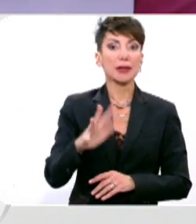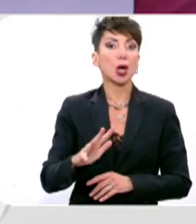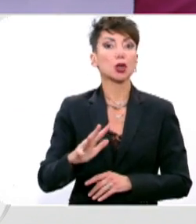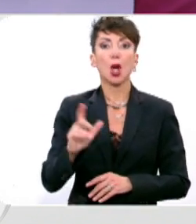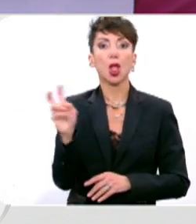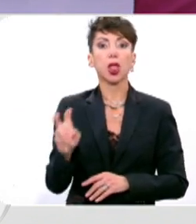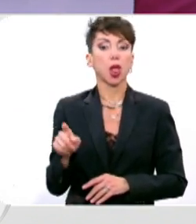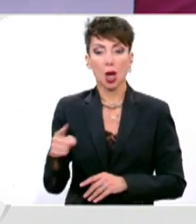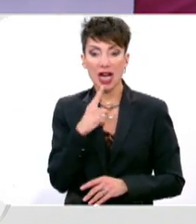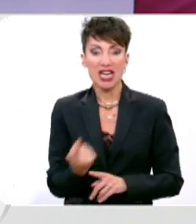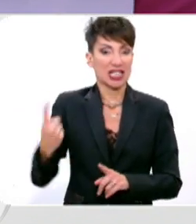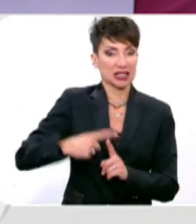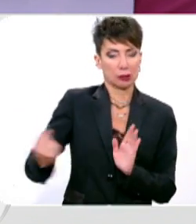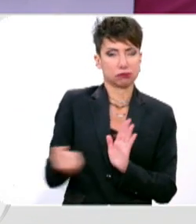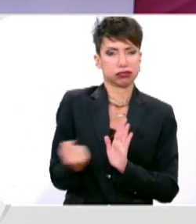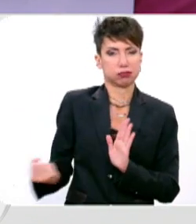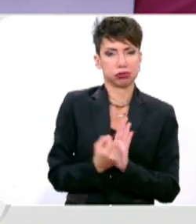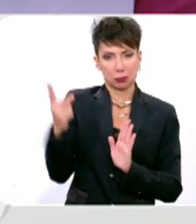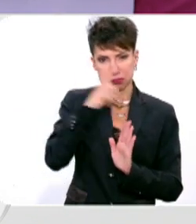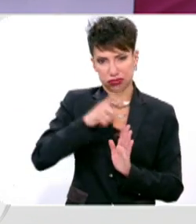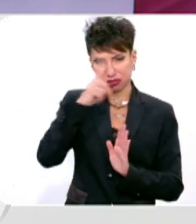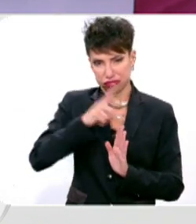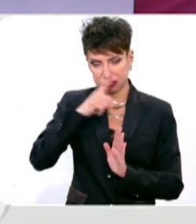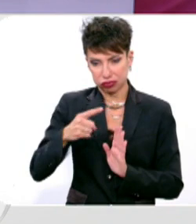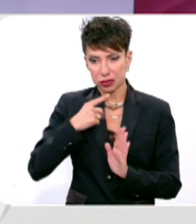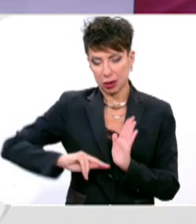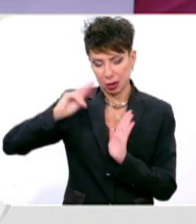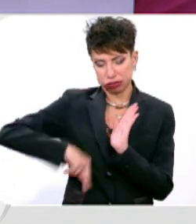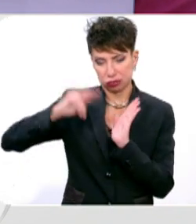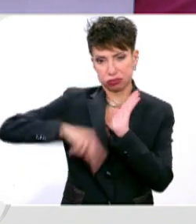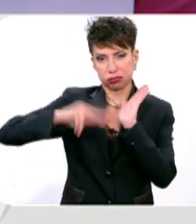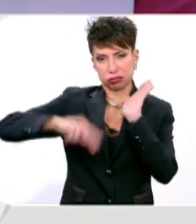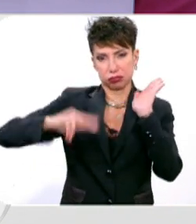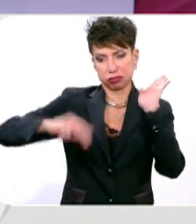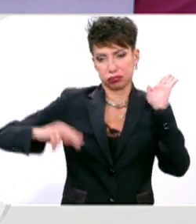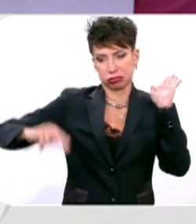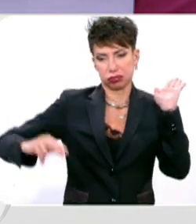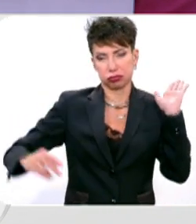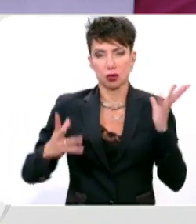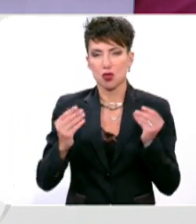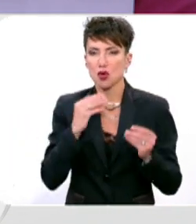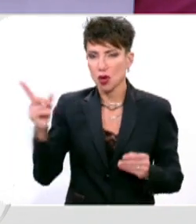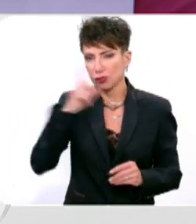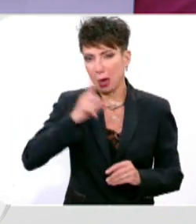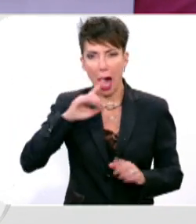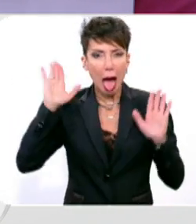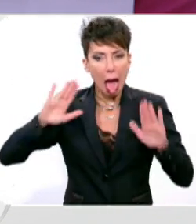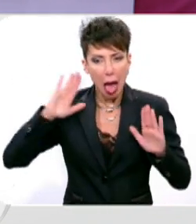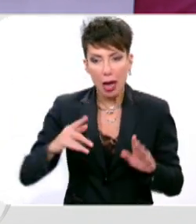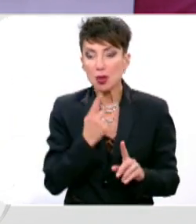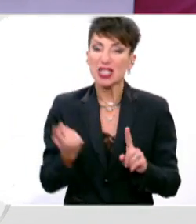που χρησιμοποιούσε για τη βεβαίωση εγγράφων, πολλές υπογεγραμμένες και νέες αιτήσεις και 13 φακέλους ενδιαφερόμενων με